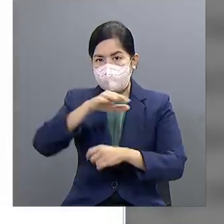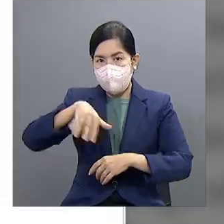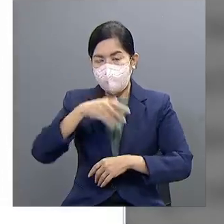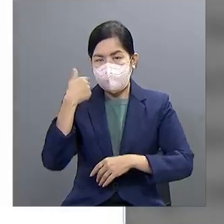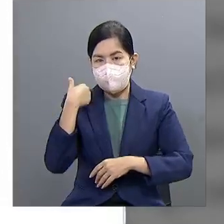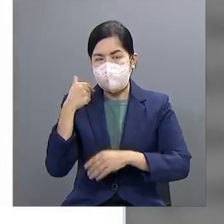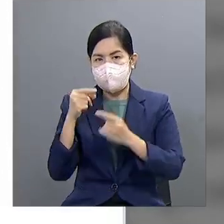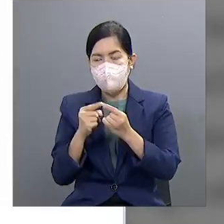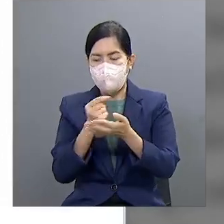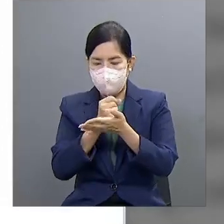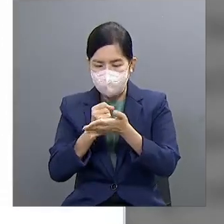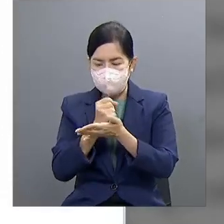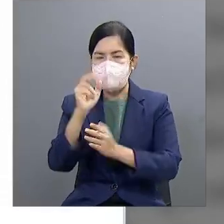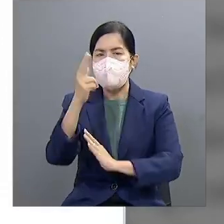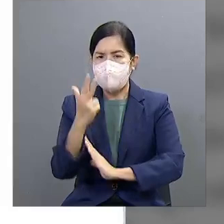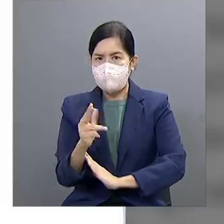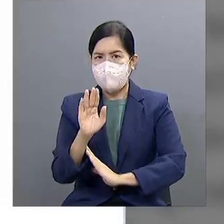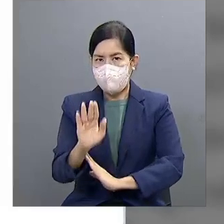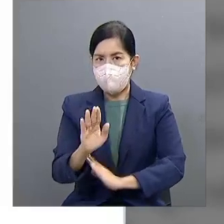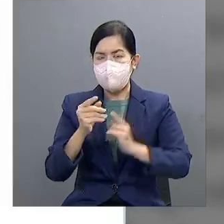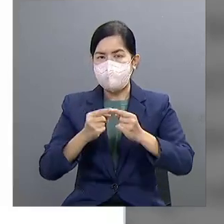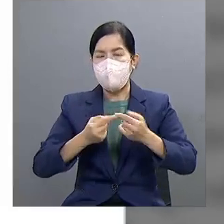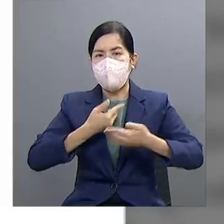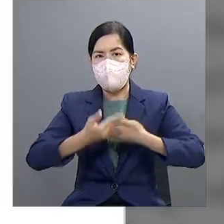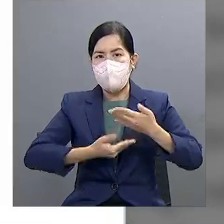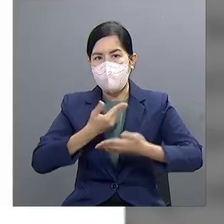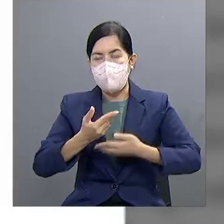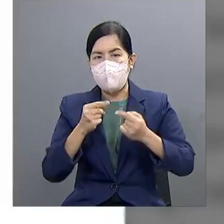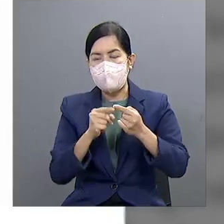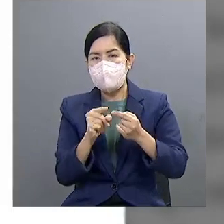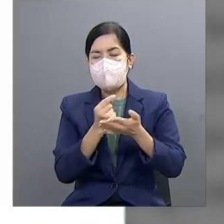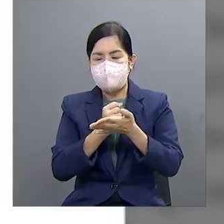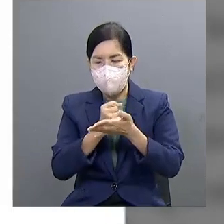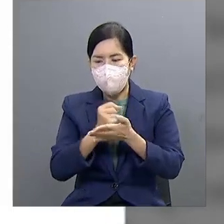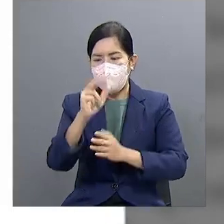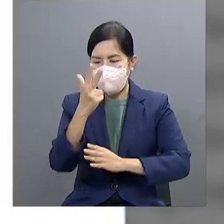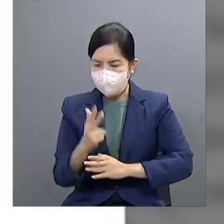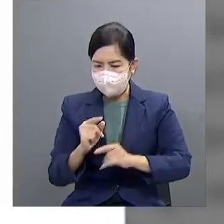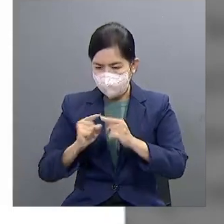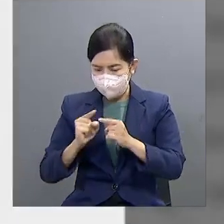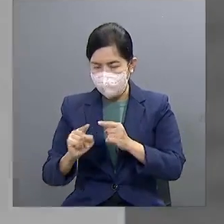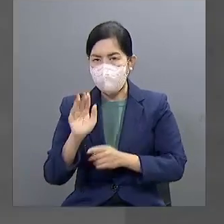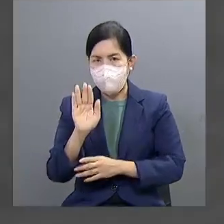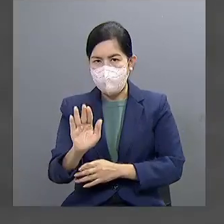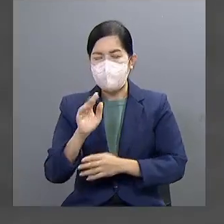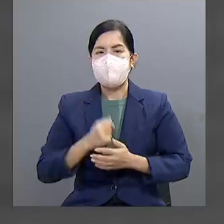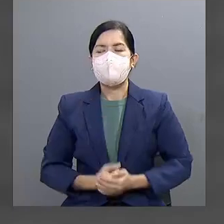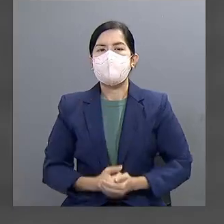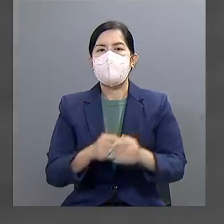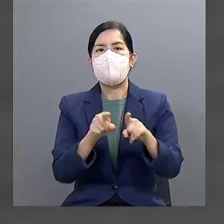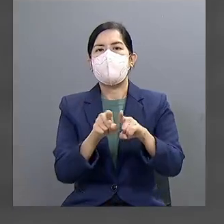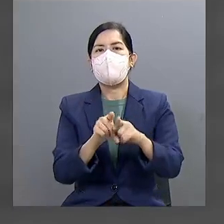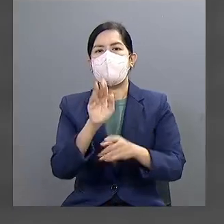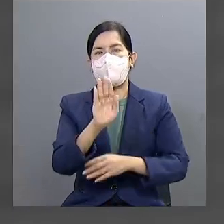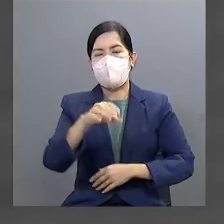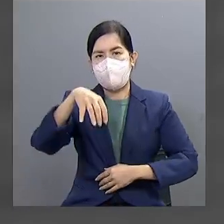ที่ห้ามจำหน่ายหรือโฆษณาอาหารน้ำดื่มที่มีส่วนผสมของกัญชาค่ะ เช่นเดียวกับสำนักงานตำรวจแห่งชาติ